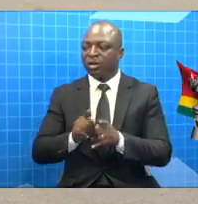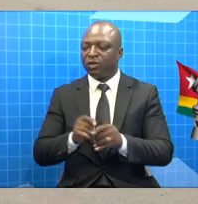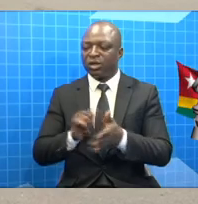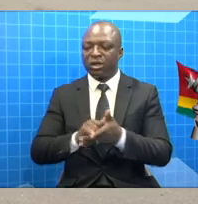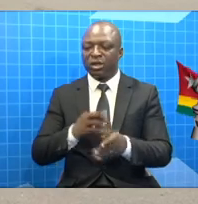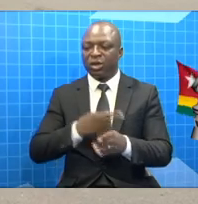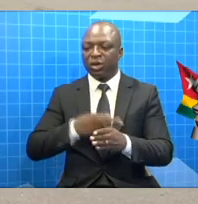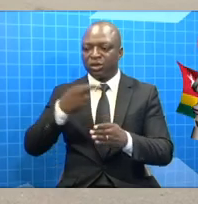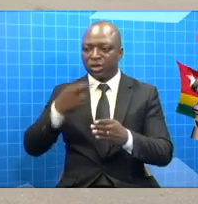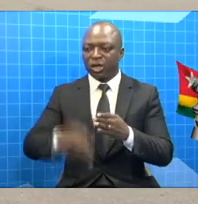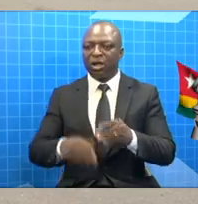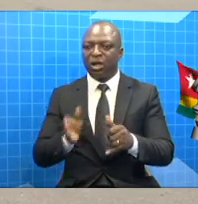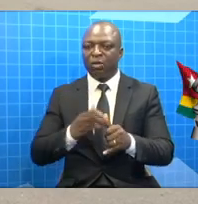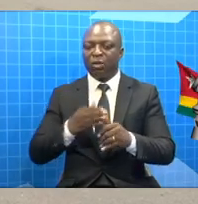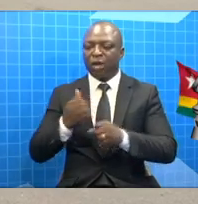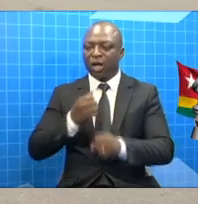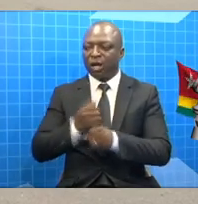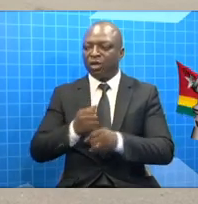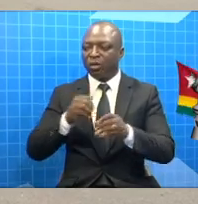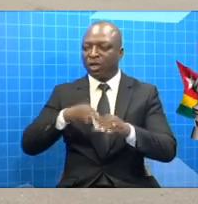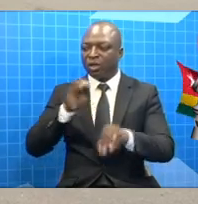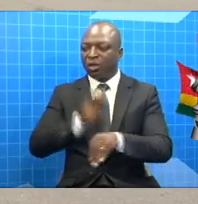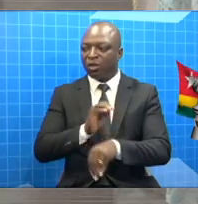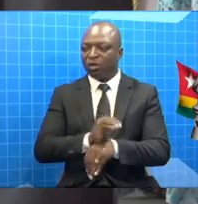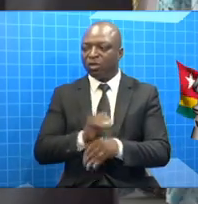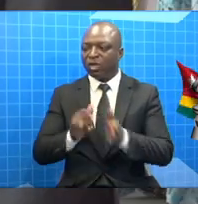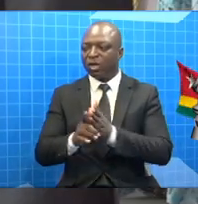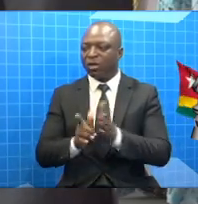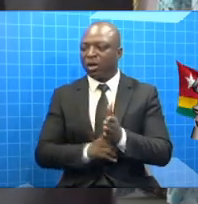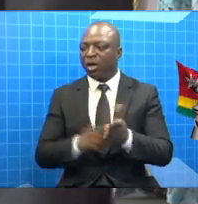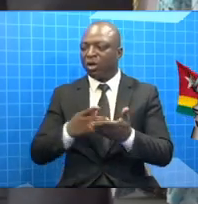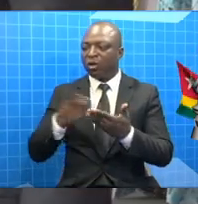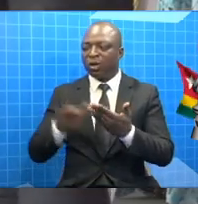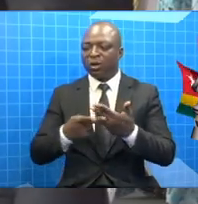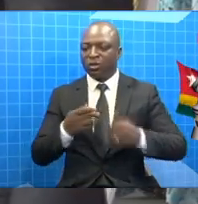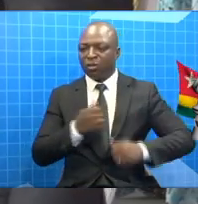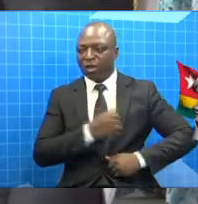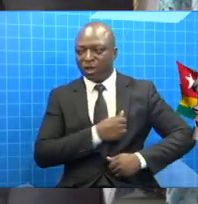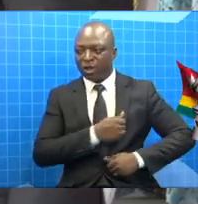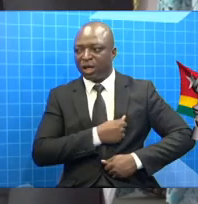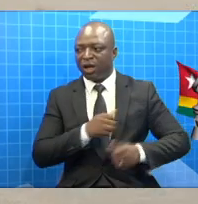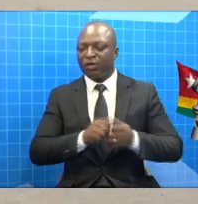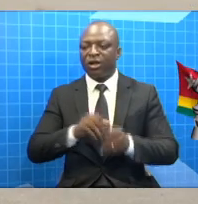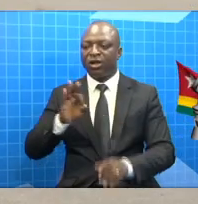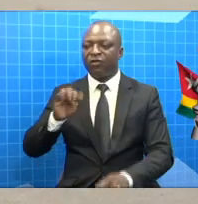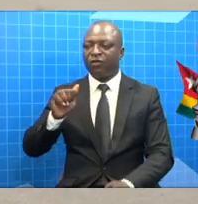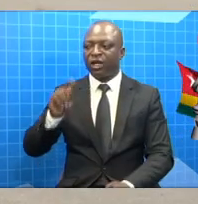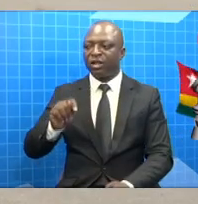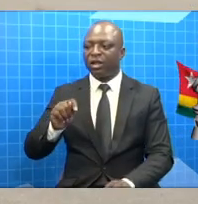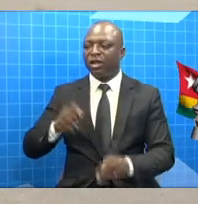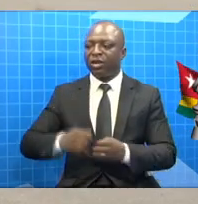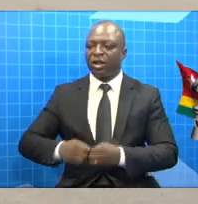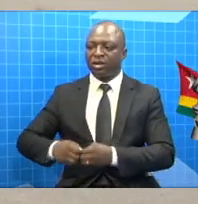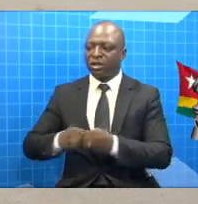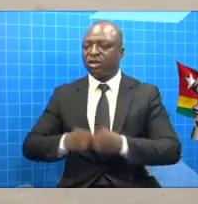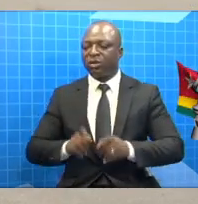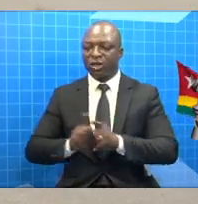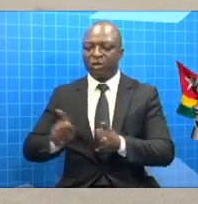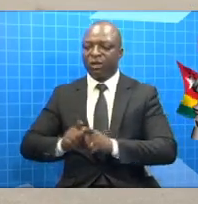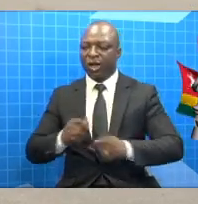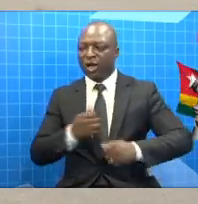retombées directes de la première année de mise en œuvre de la loi de programmation militaire au sein des FACTS et de l'ensemble des